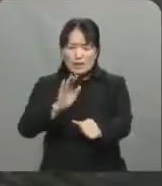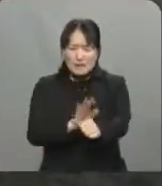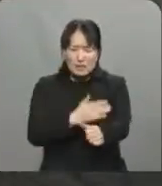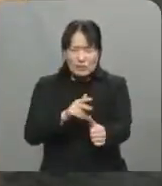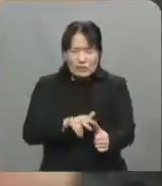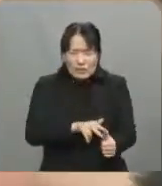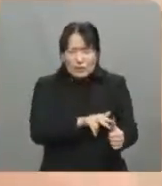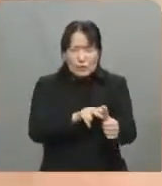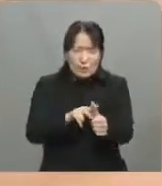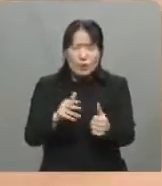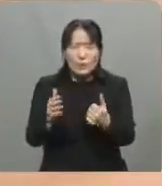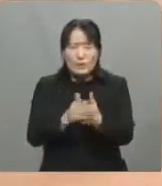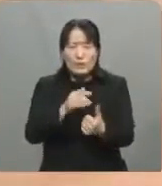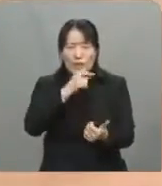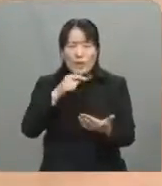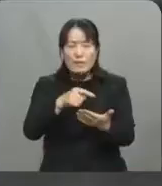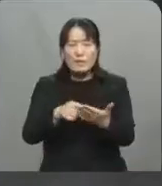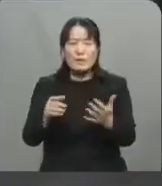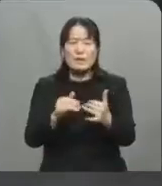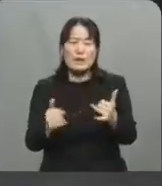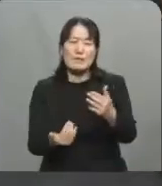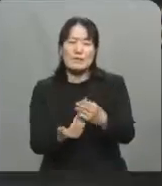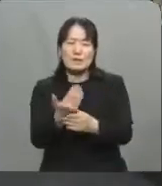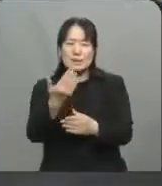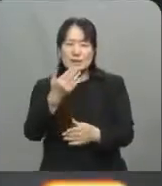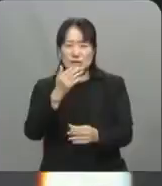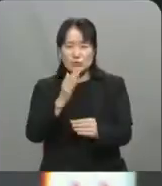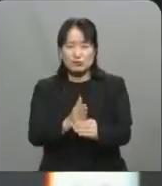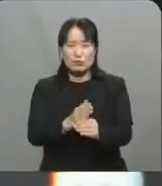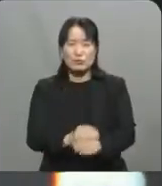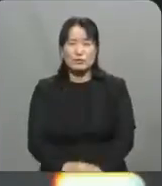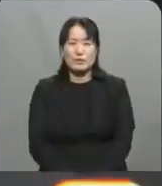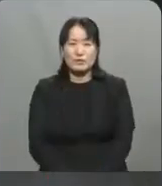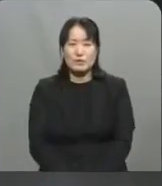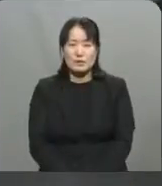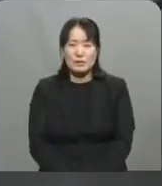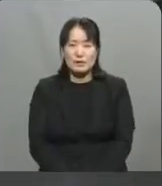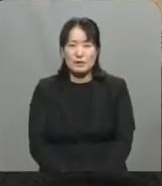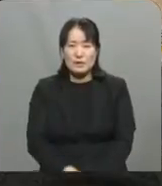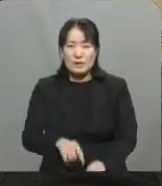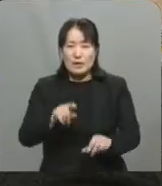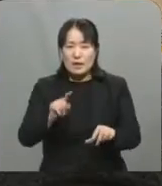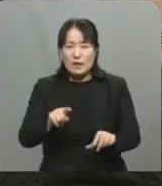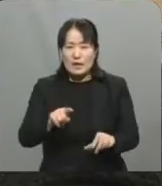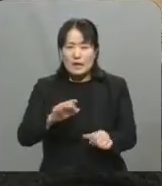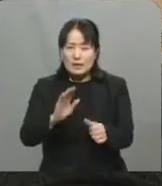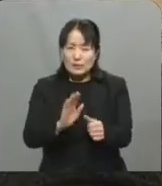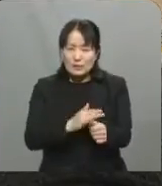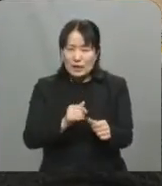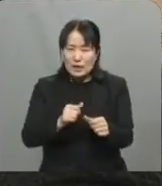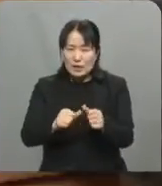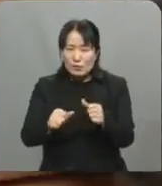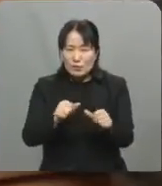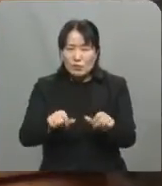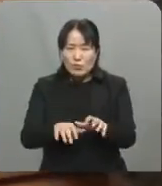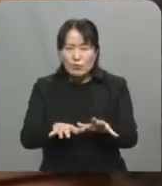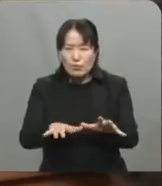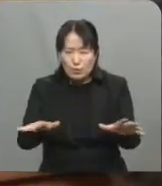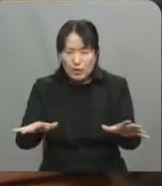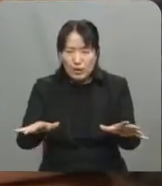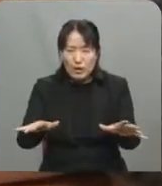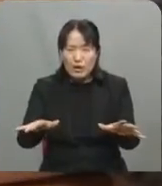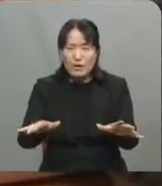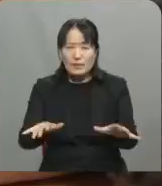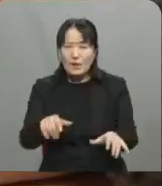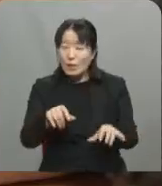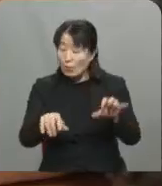공개가 애꿎은 피해자만 양산하고 있다고 지적합니다. 이게 잘못된 소문이 번지니까 걷잡을 수 없더라고요. 어느